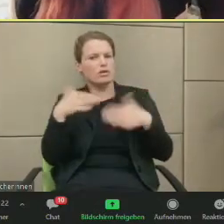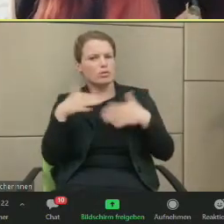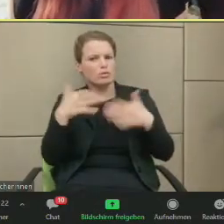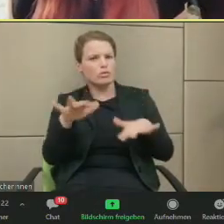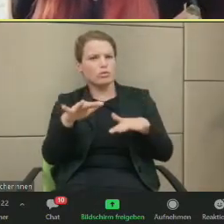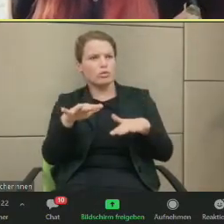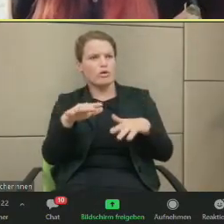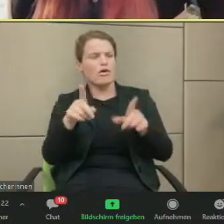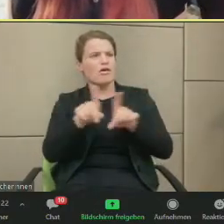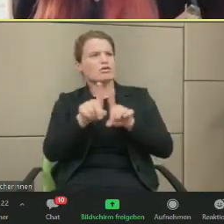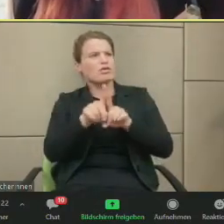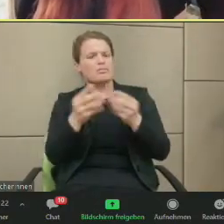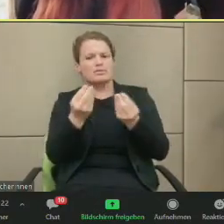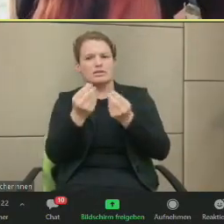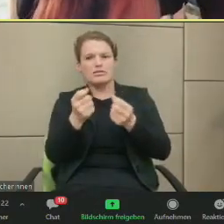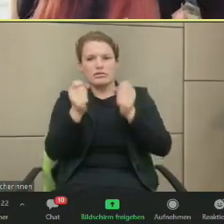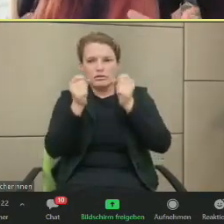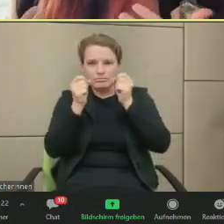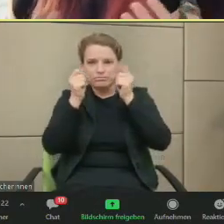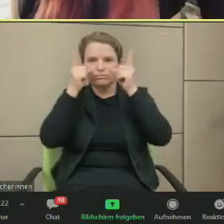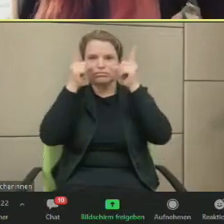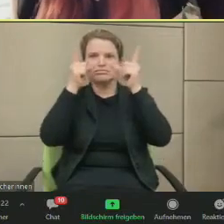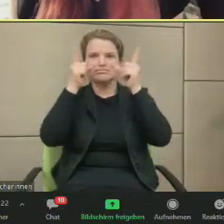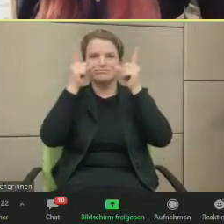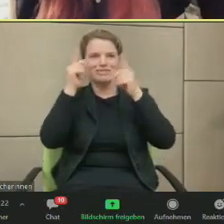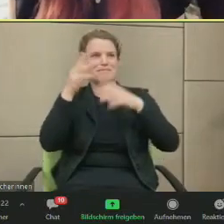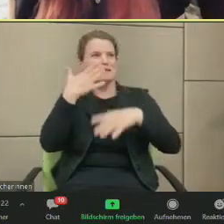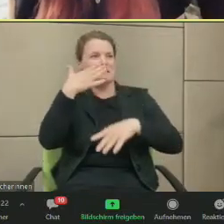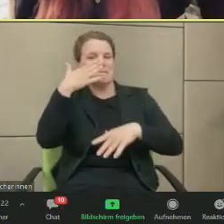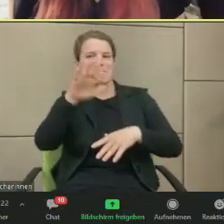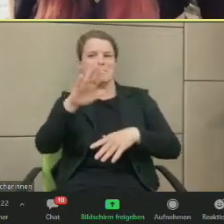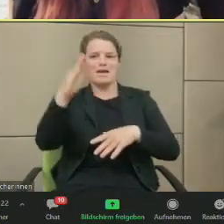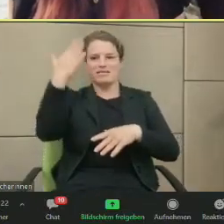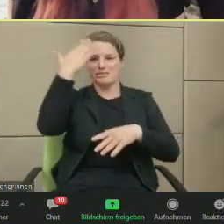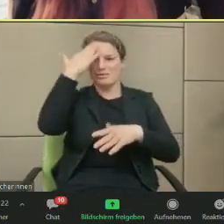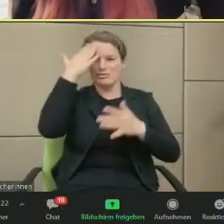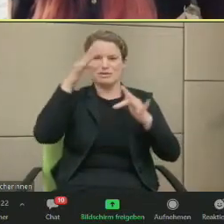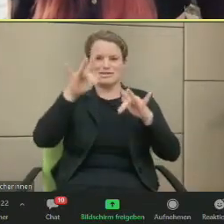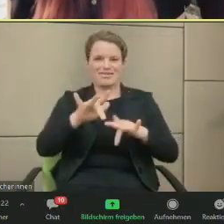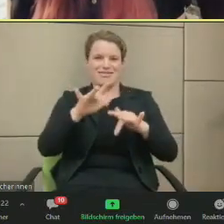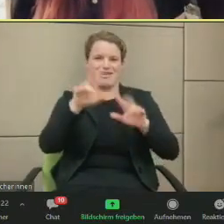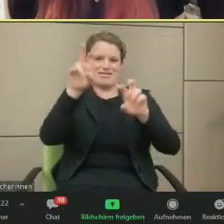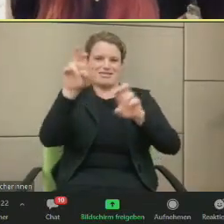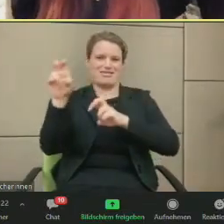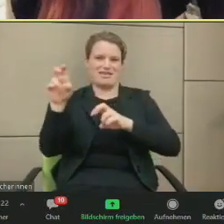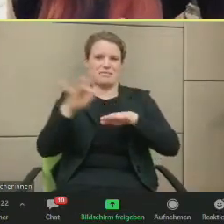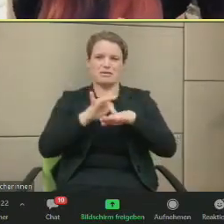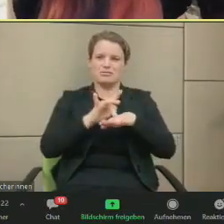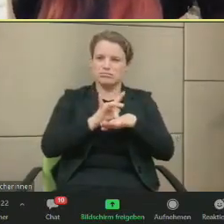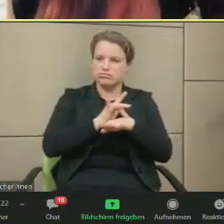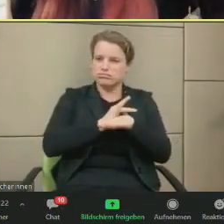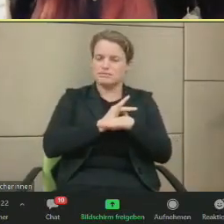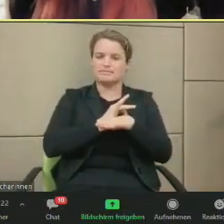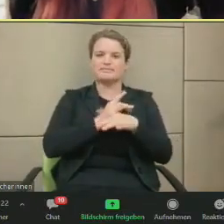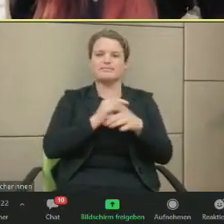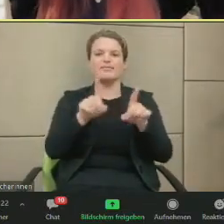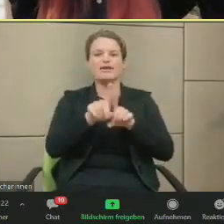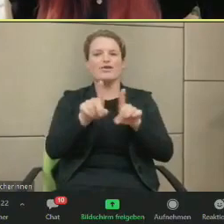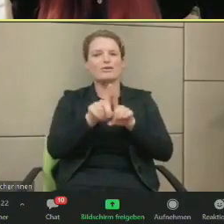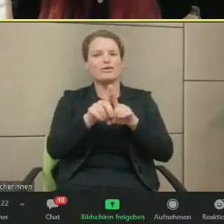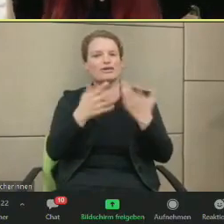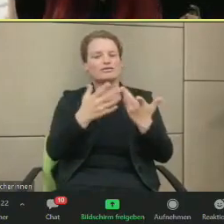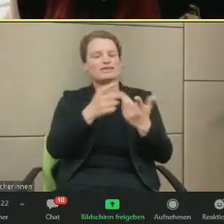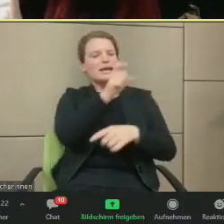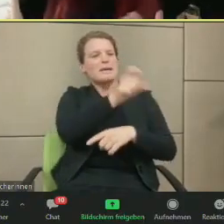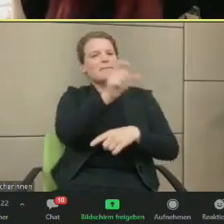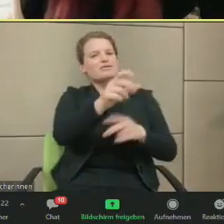einen persönlichen Bezug hat, lernt man das einfach viel schneller und viel einfacher und man kann sich in diese Personen hineinfühlen